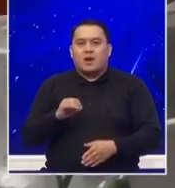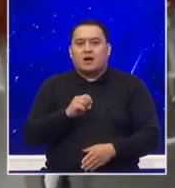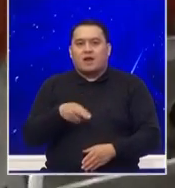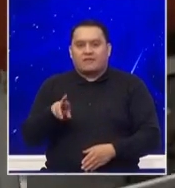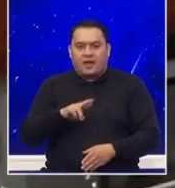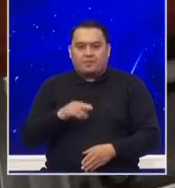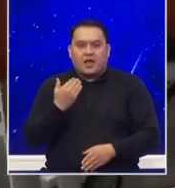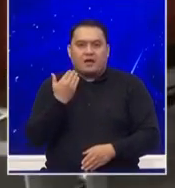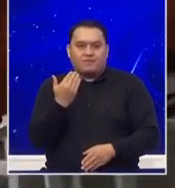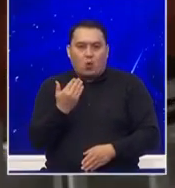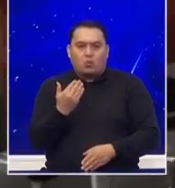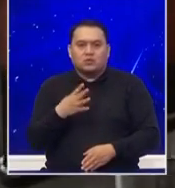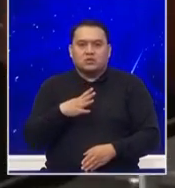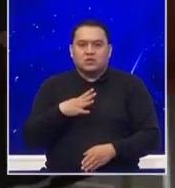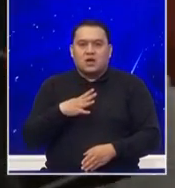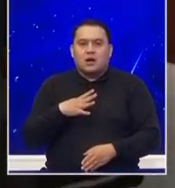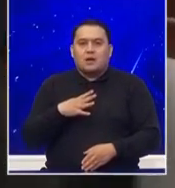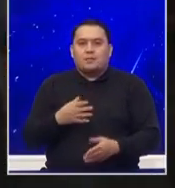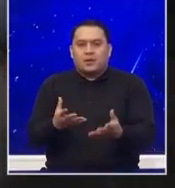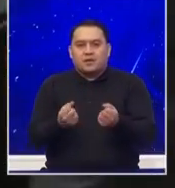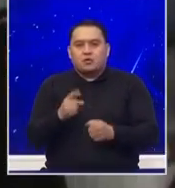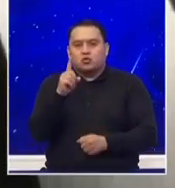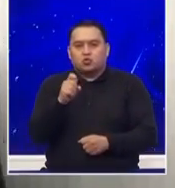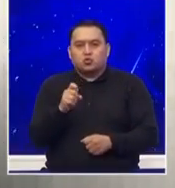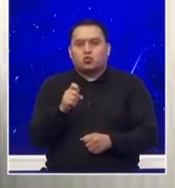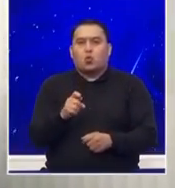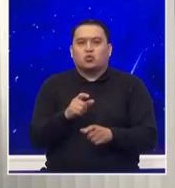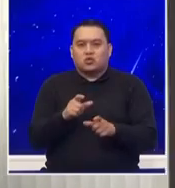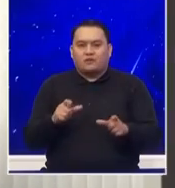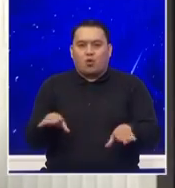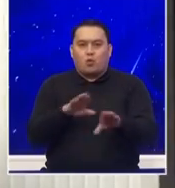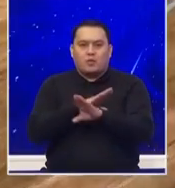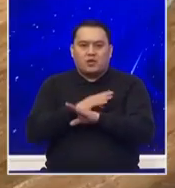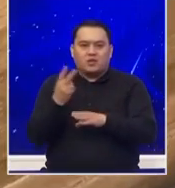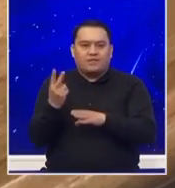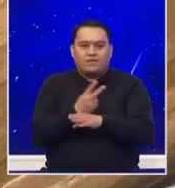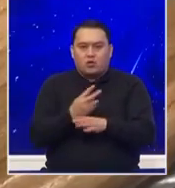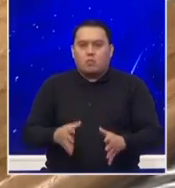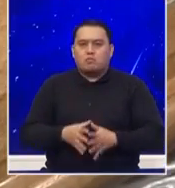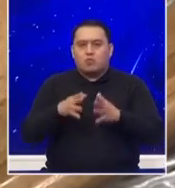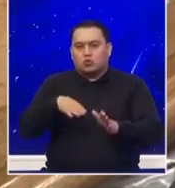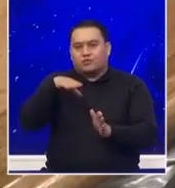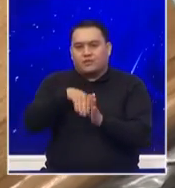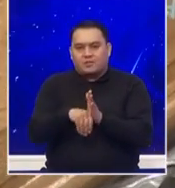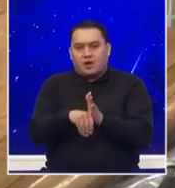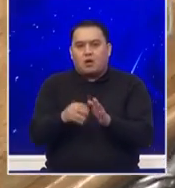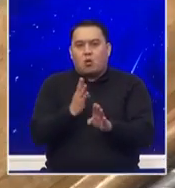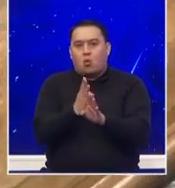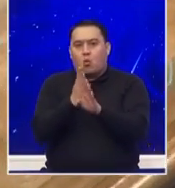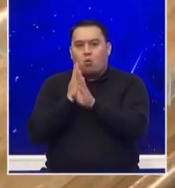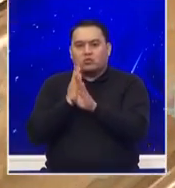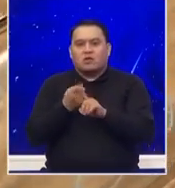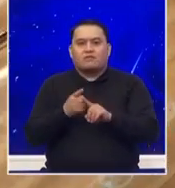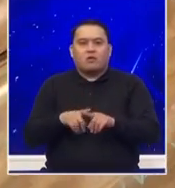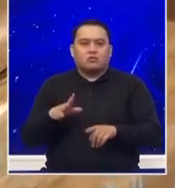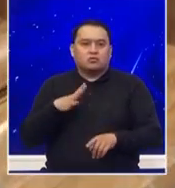Моравии и Силезии. Крематорий края ежедневно принимает более 100 гробов, что вдвое превышает его максимальную вместимость. Очереди на кремацию